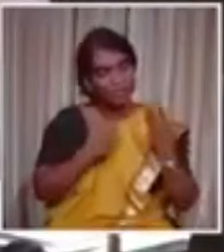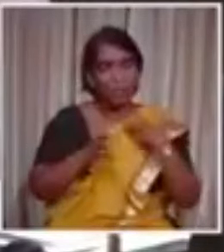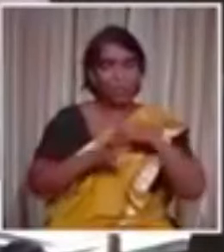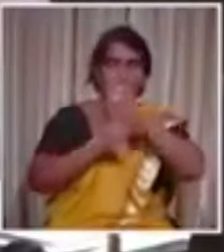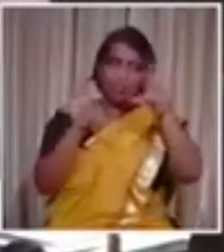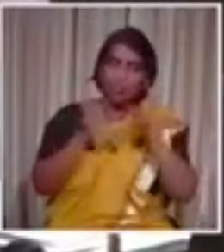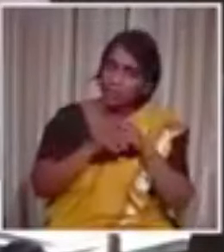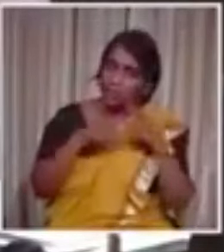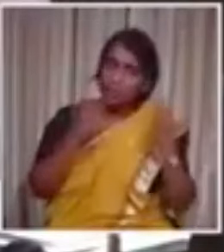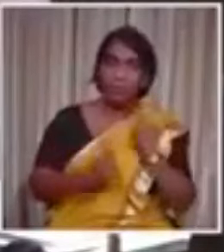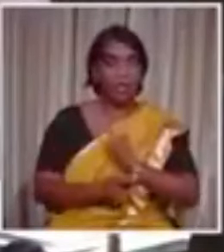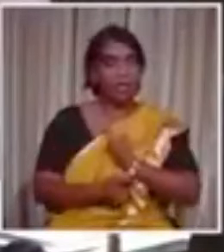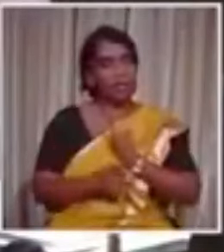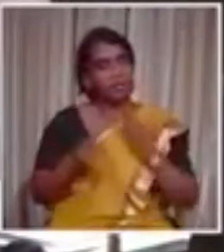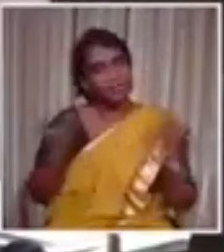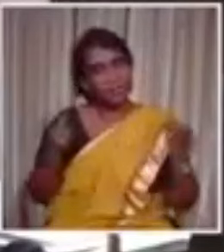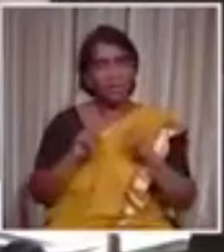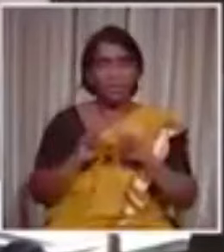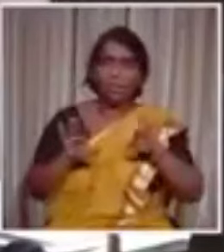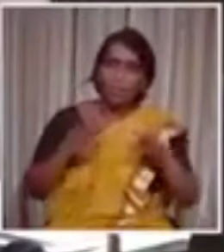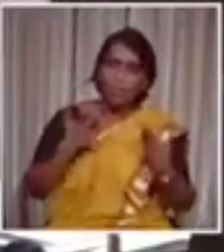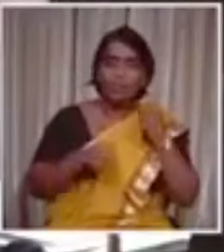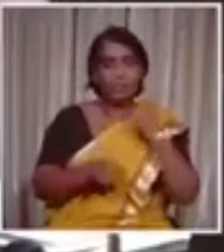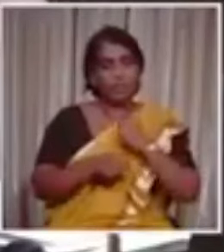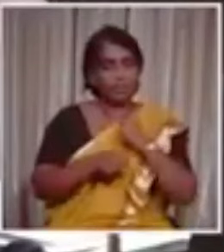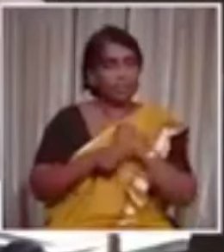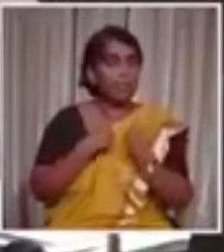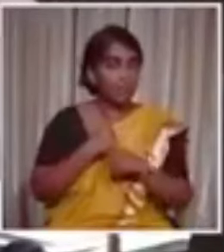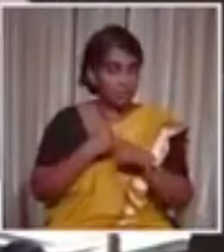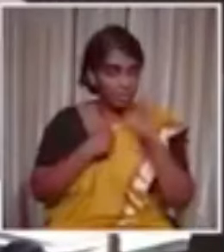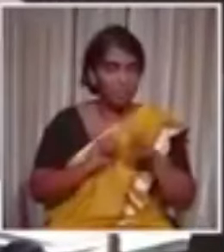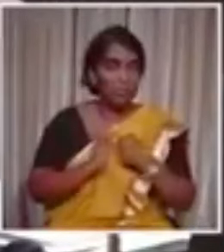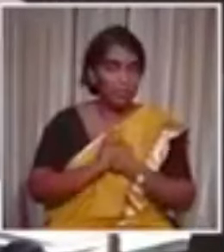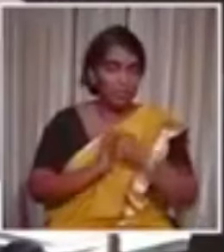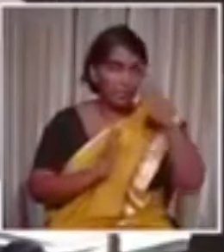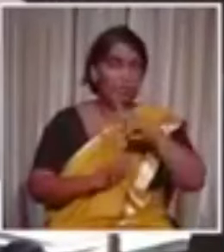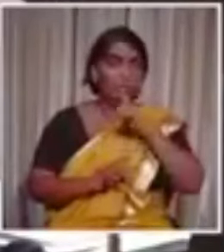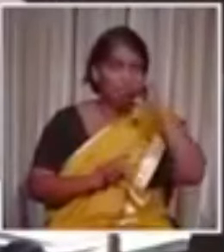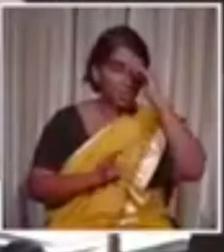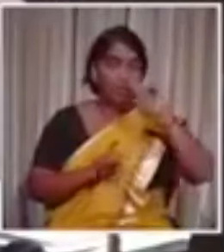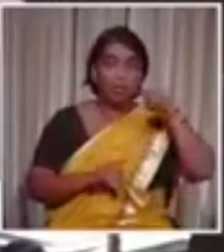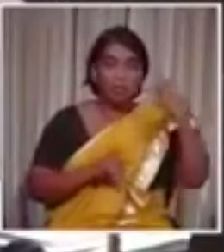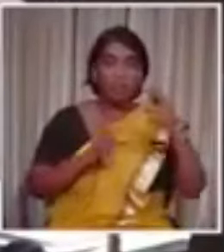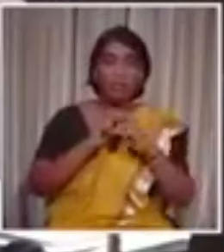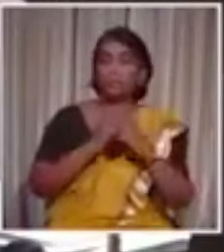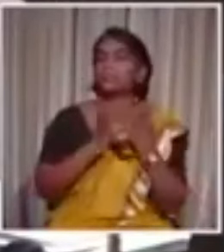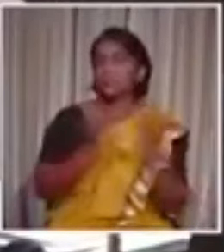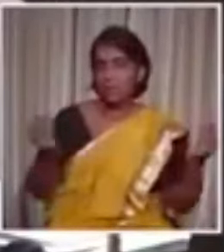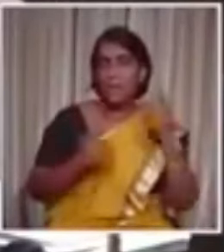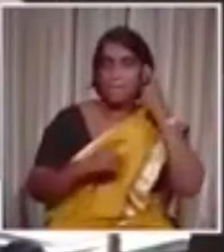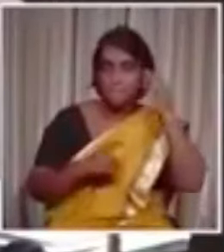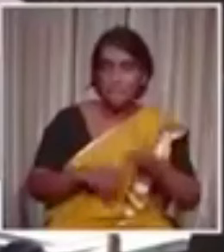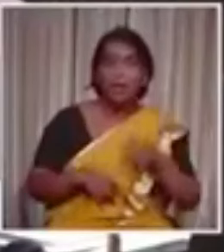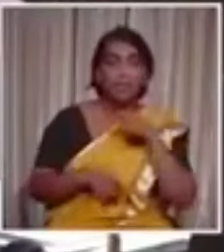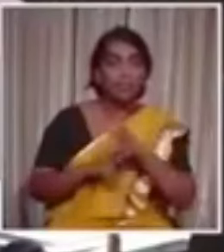වේවා ඒකපාර්ශ්වික වේවා මුන වර්ගයේ ආණ්ඩුවක් හදුවත් ගරු නියෝජ්‍ය කතානායකතුනි පහවදා විසඳුම් බලාපොරොත්තු වෙනවා. හැබැයි